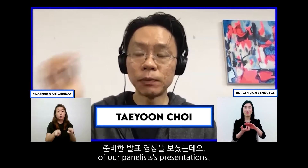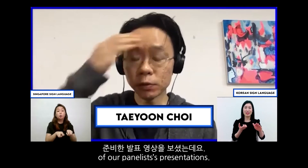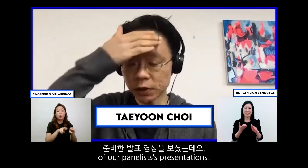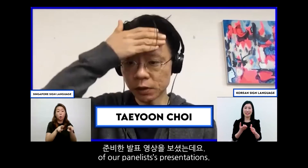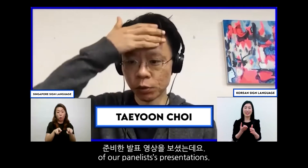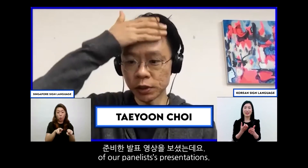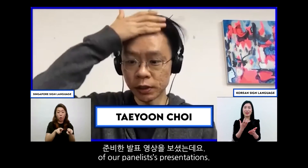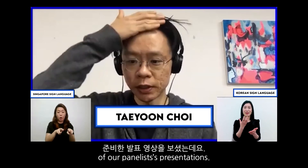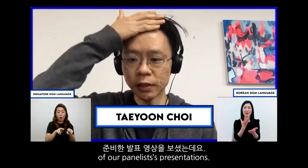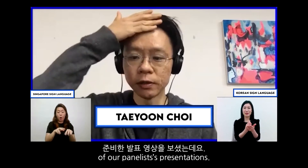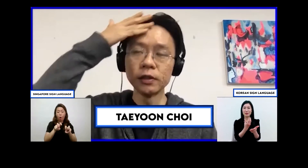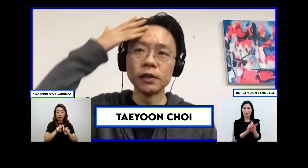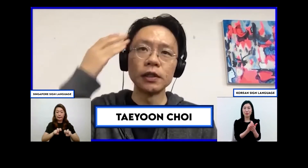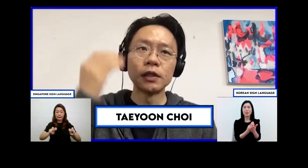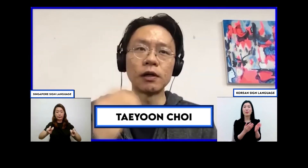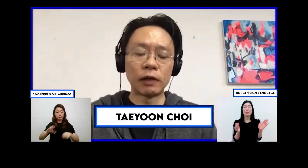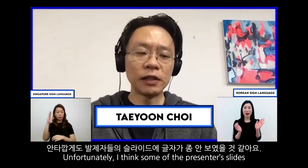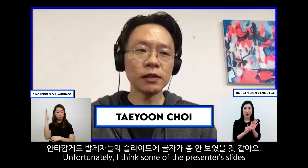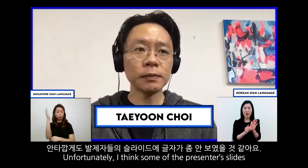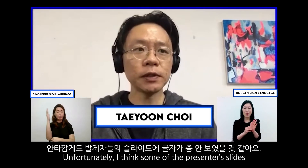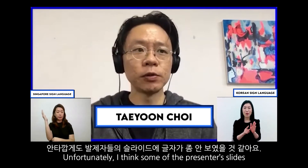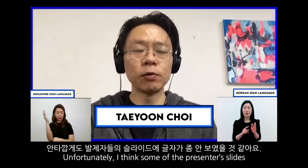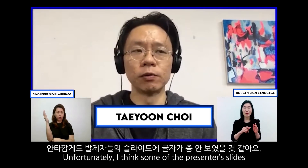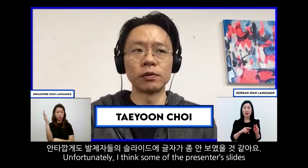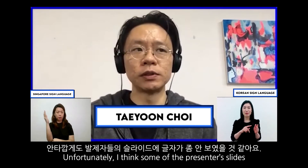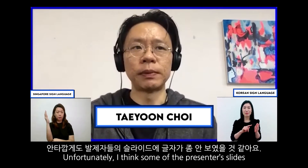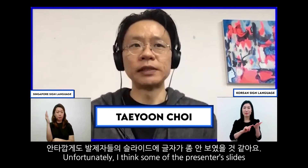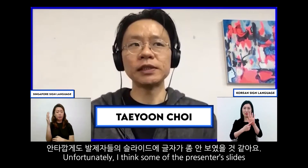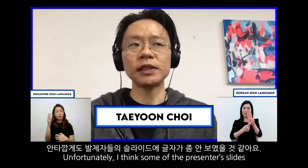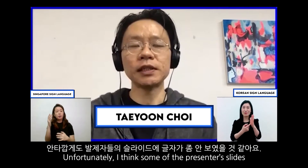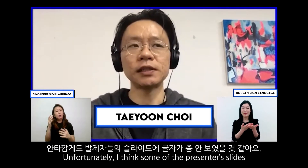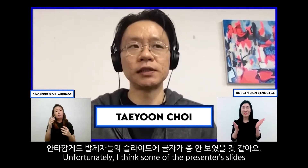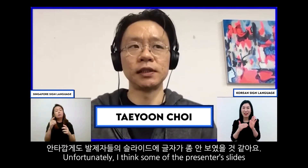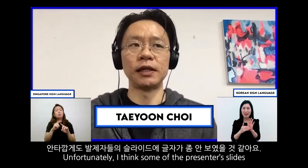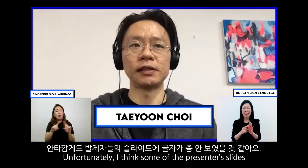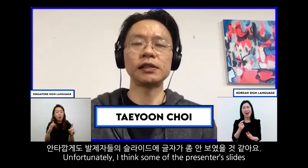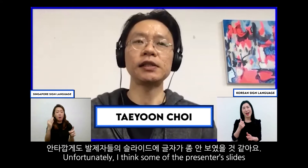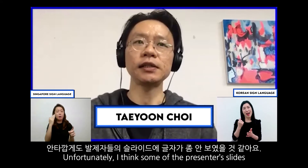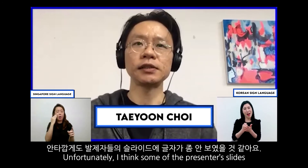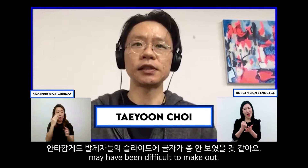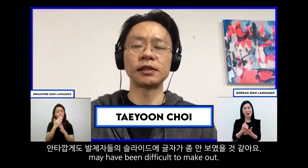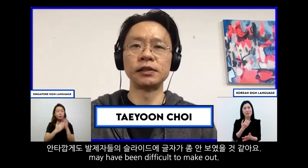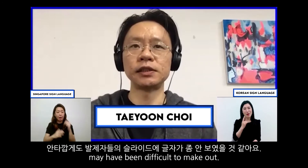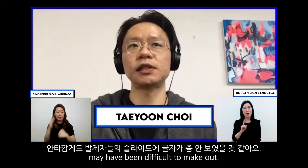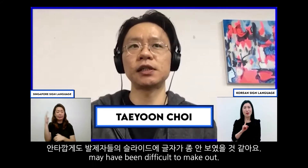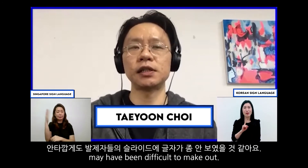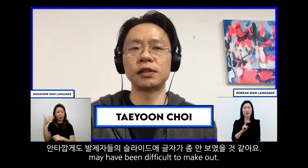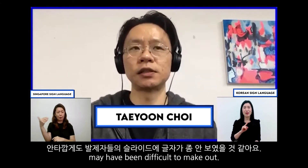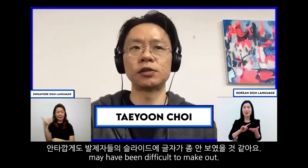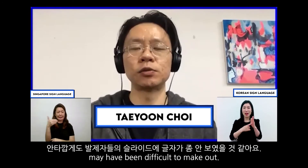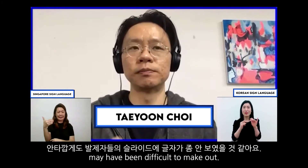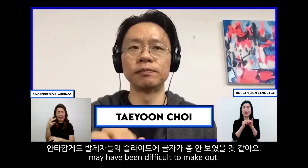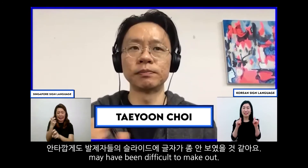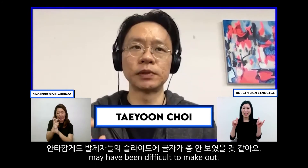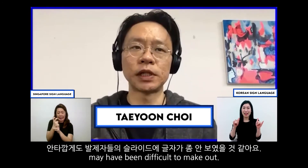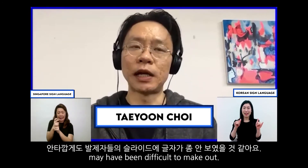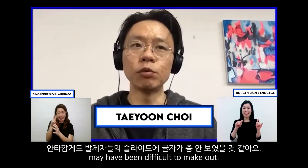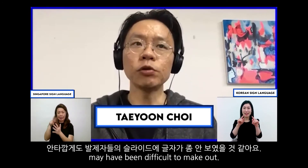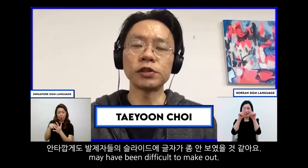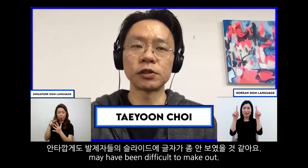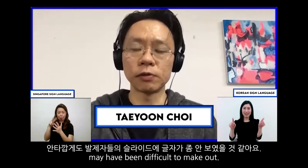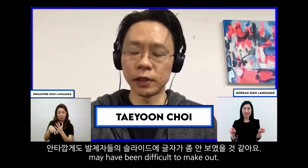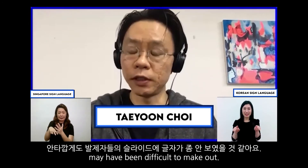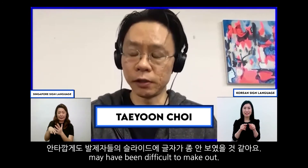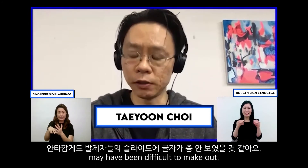준비한 발표 영상을 보셨는데요. 안타깝게도 발제자들의 슬라이드의 글자가 좀 잘